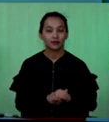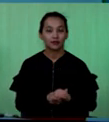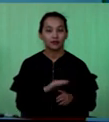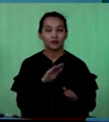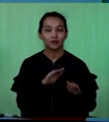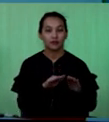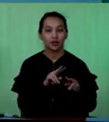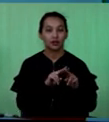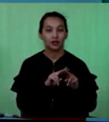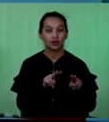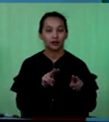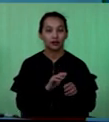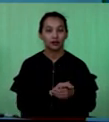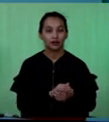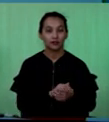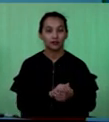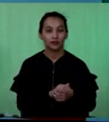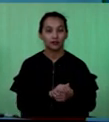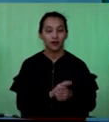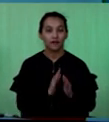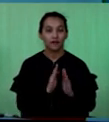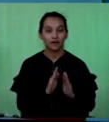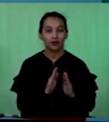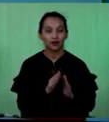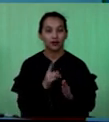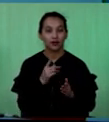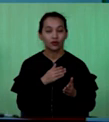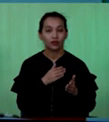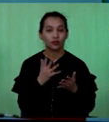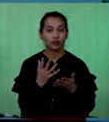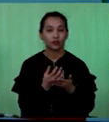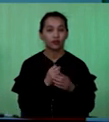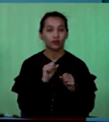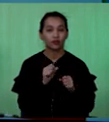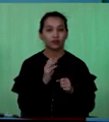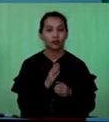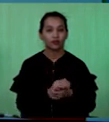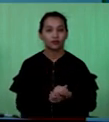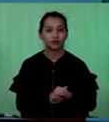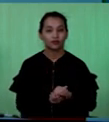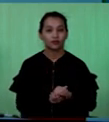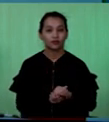Taroz tengini ko'rsatyapti. Demak, faqatgina bir yo'l bilan topishimiz mumkin.